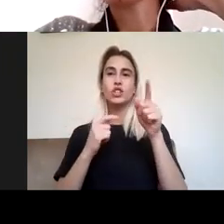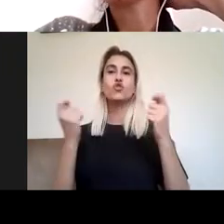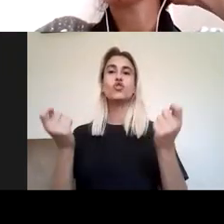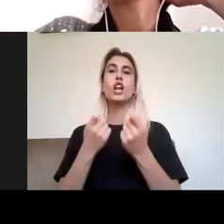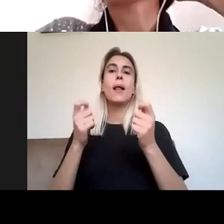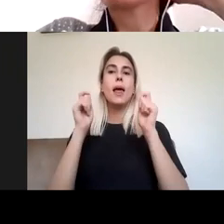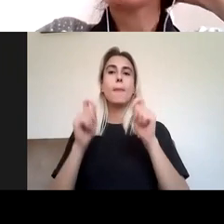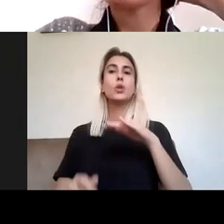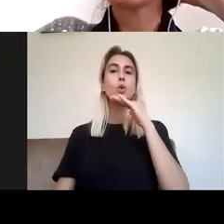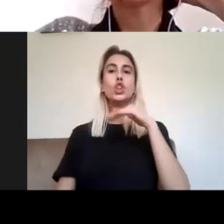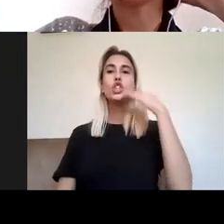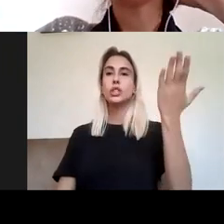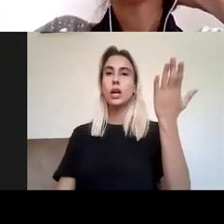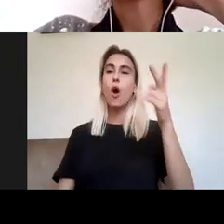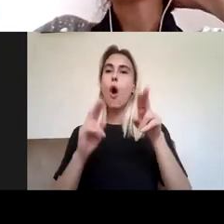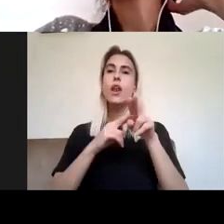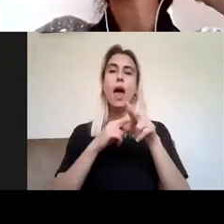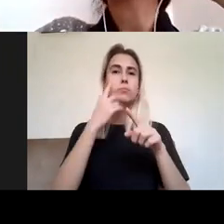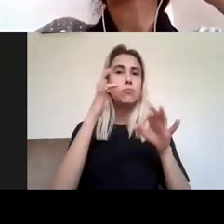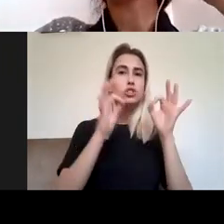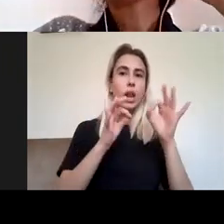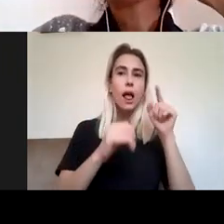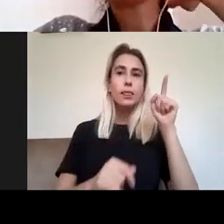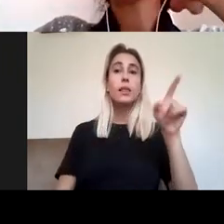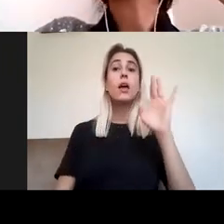yapıldı. Yurt dışına gidip örnekler incelendi. Tabii